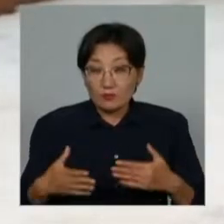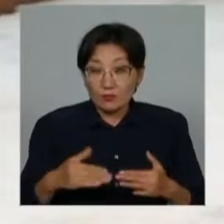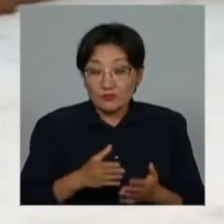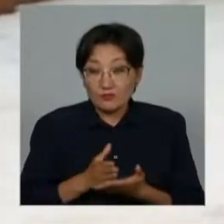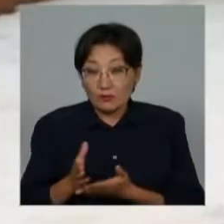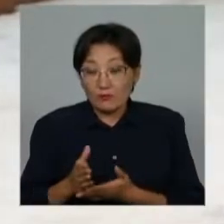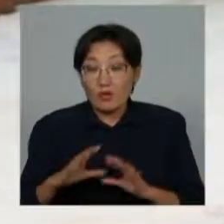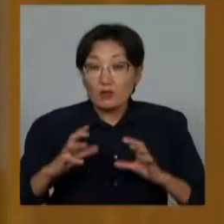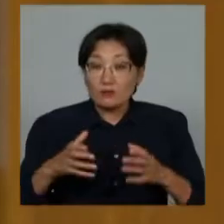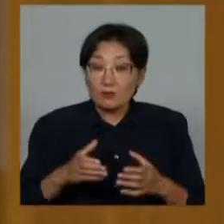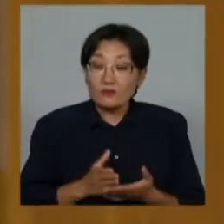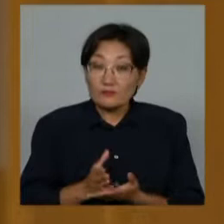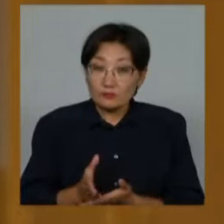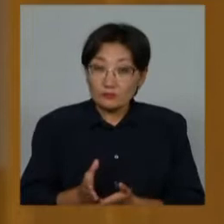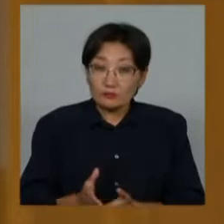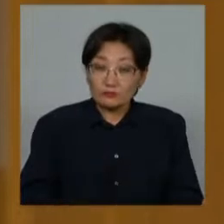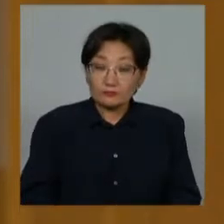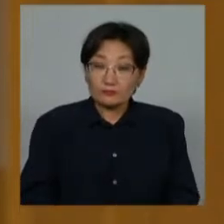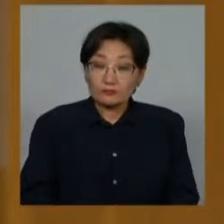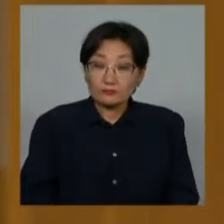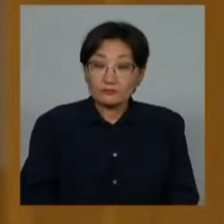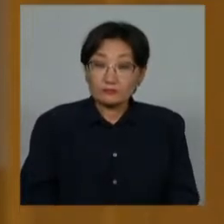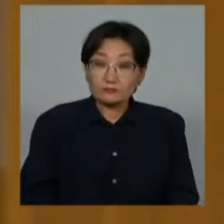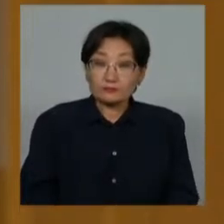линии международных структур.